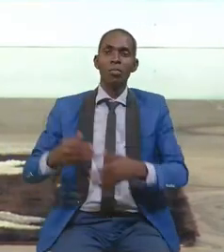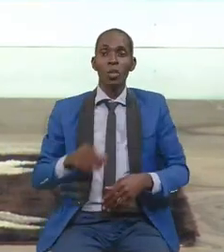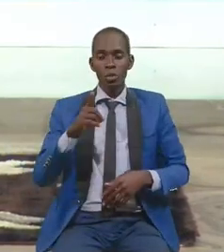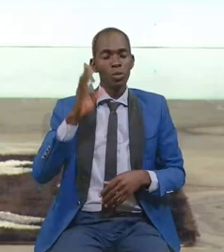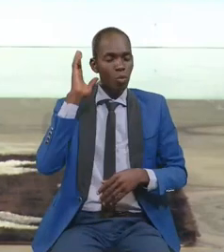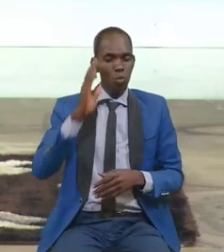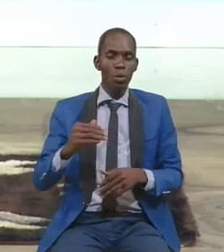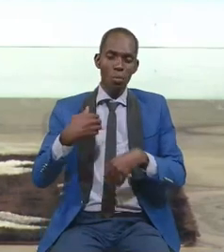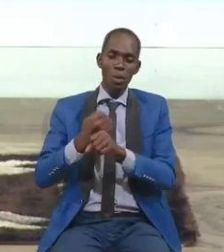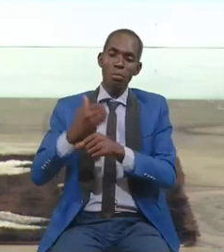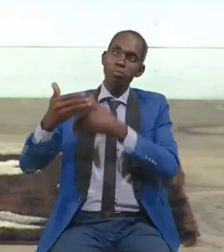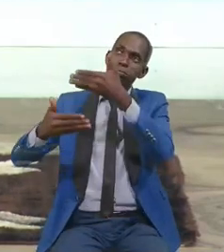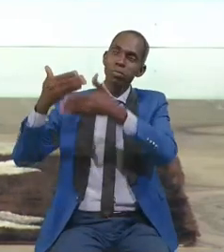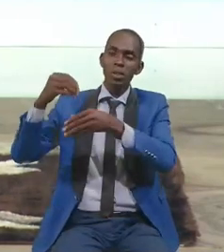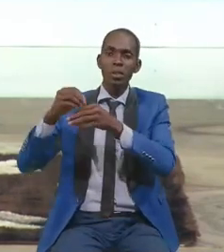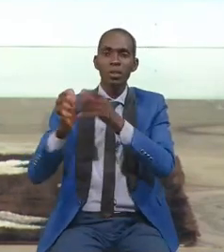Jésus.